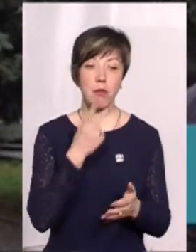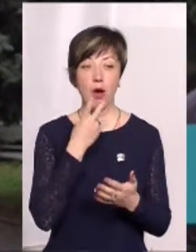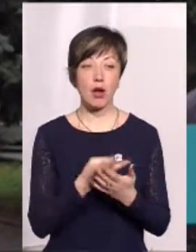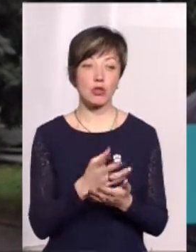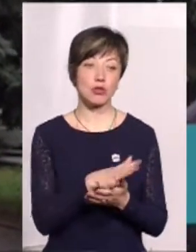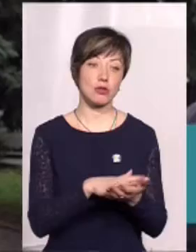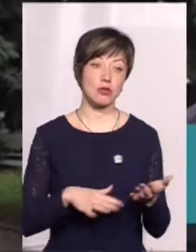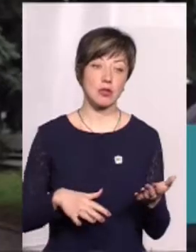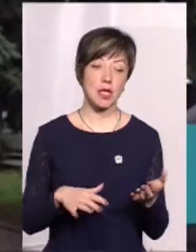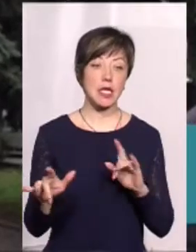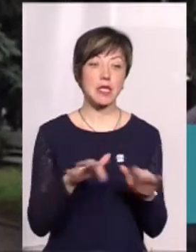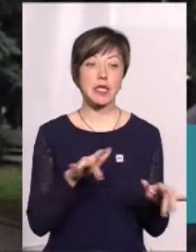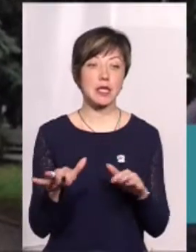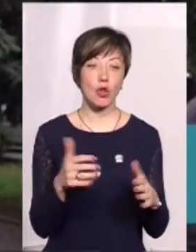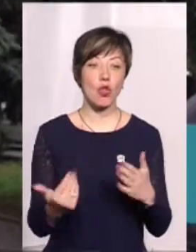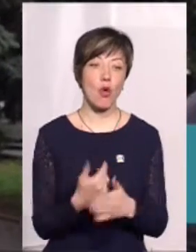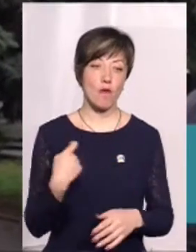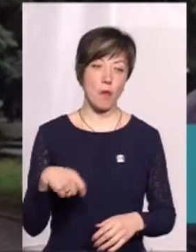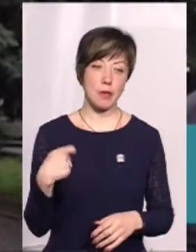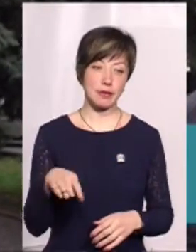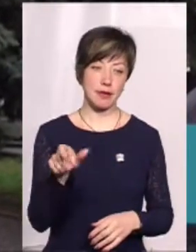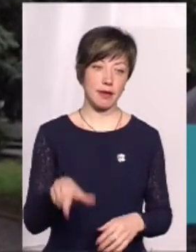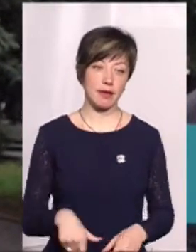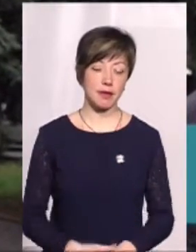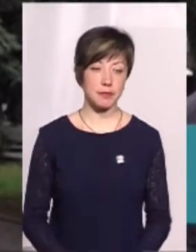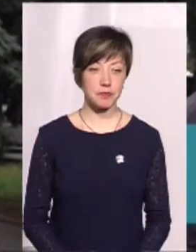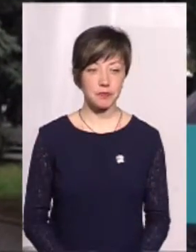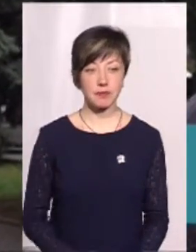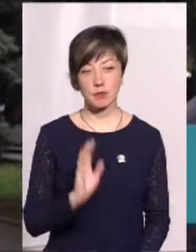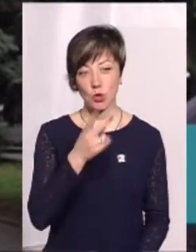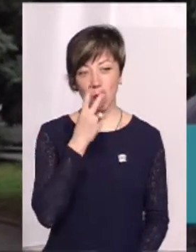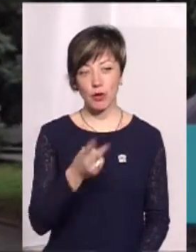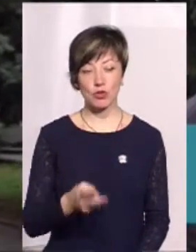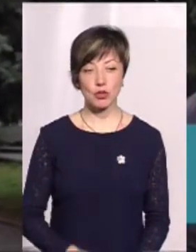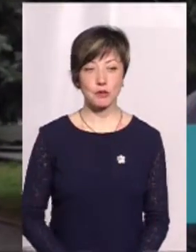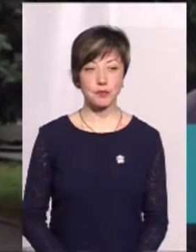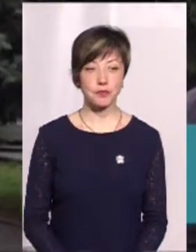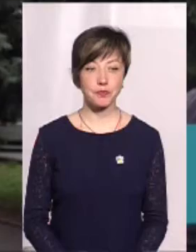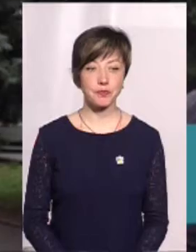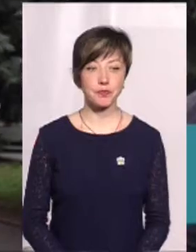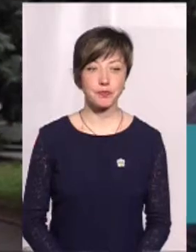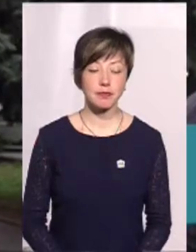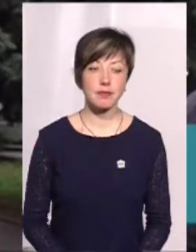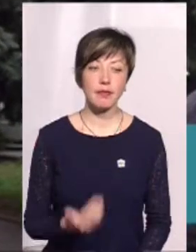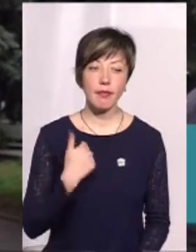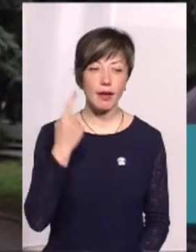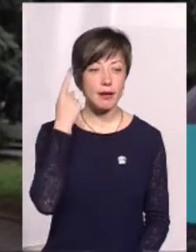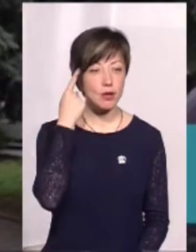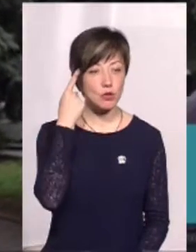бачити дії нового президента. Будемо бачити. Я думаю,